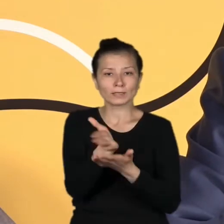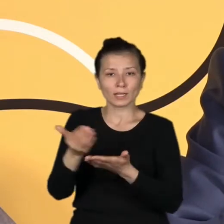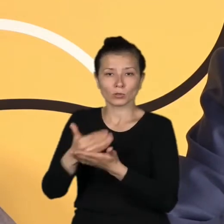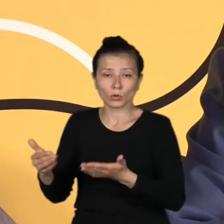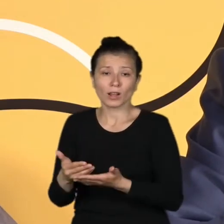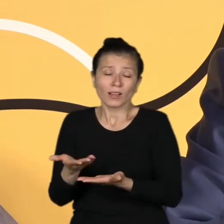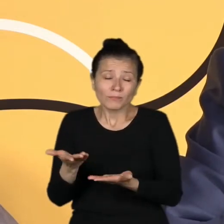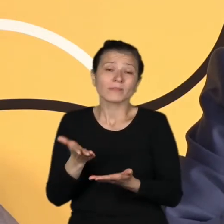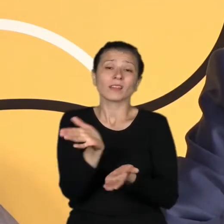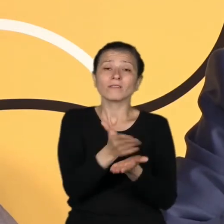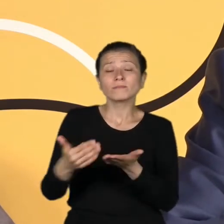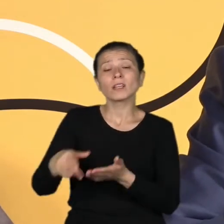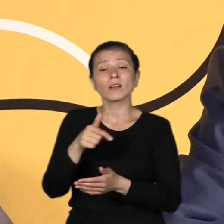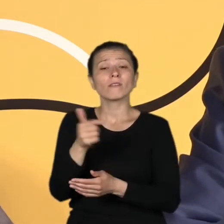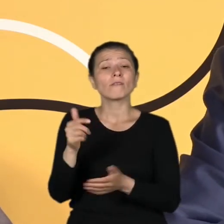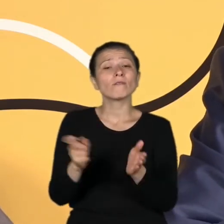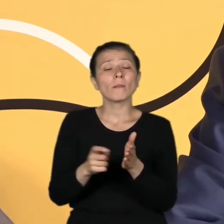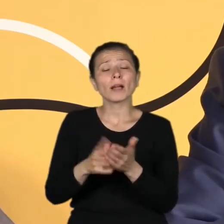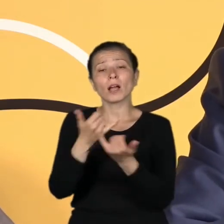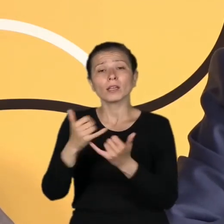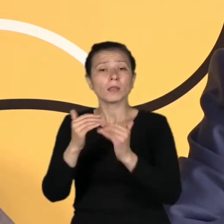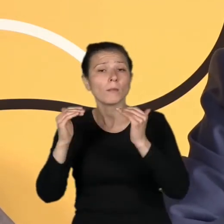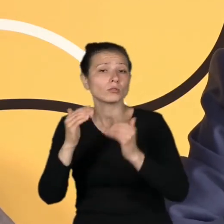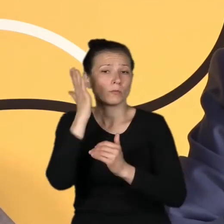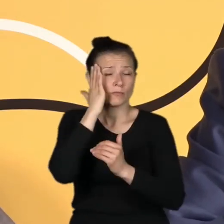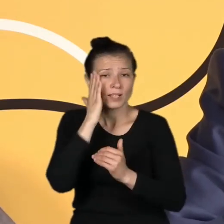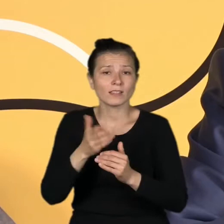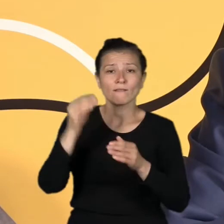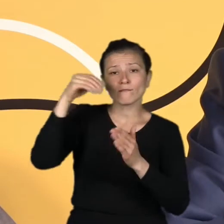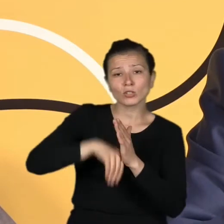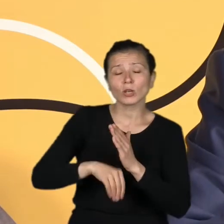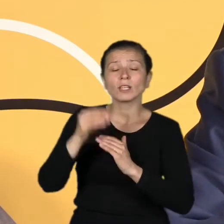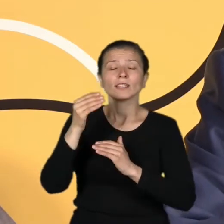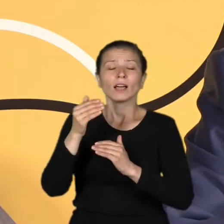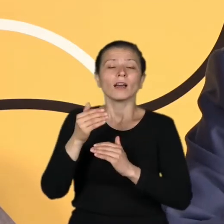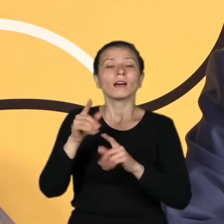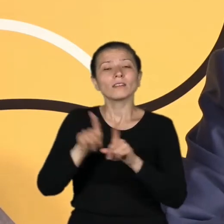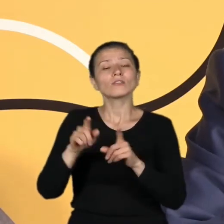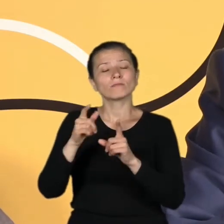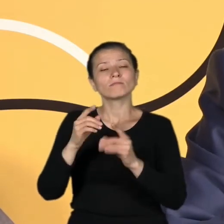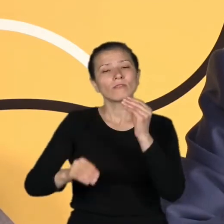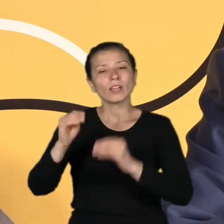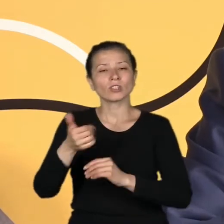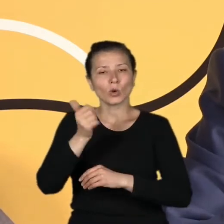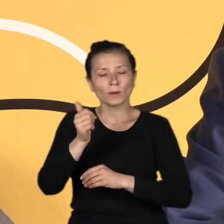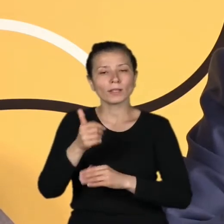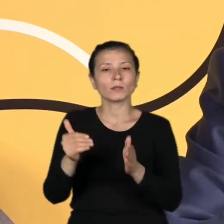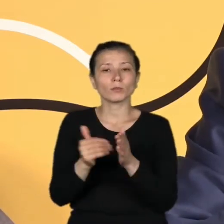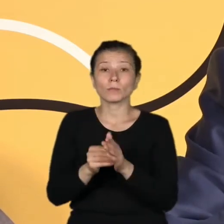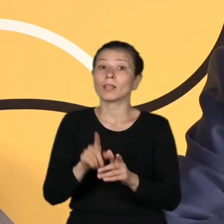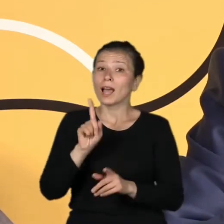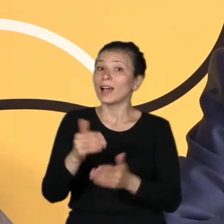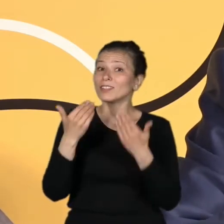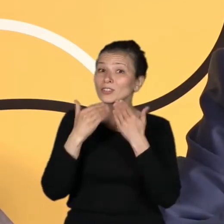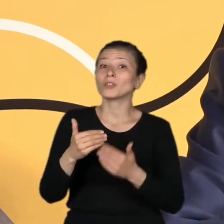innego poziomu wiedzy, wykształcenia, wyższych kompetencji, a zatem będzie szła również możliwość uzyskania lepszych